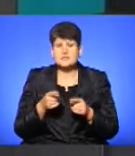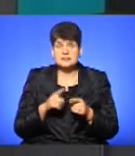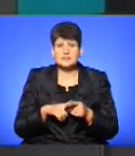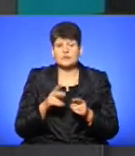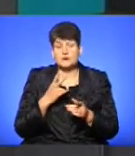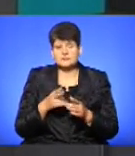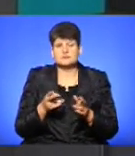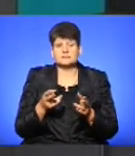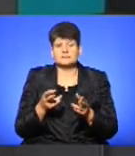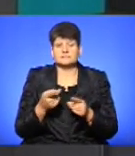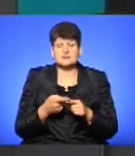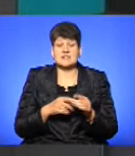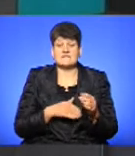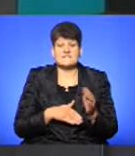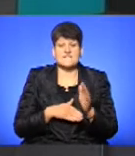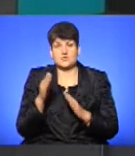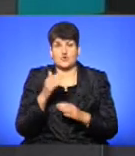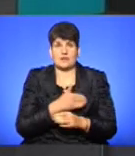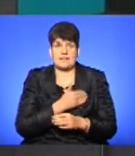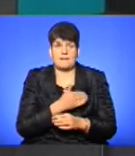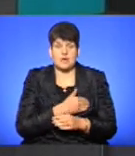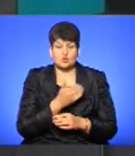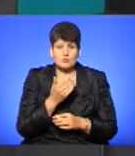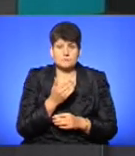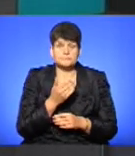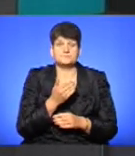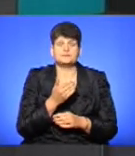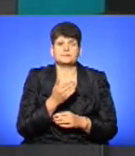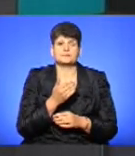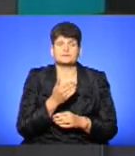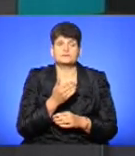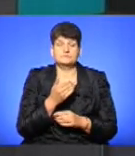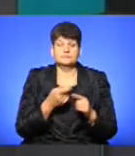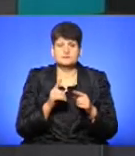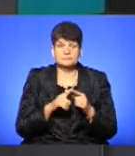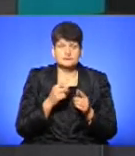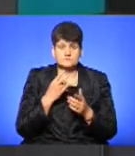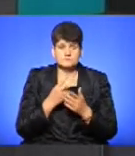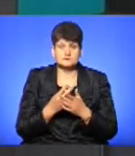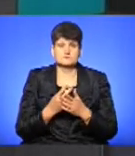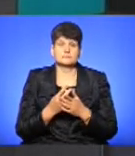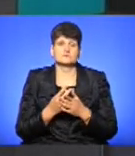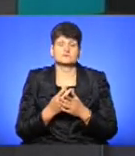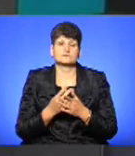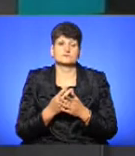проявляється, перш за все, це високою температурою, вона проявляється, скажімо,